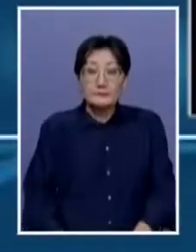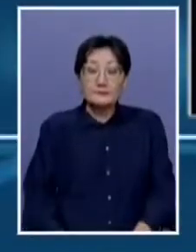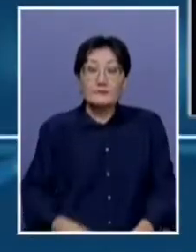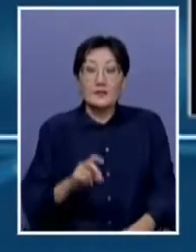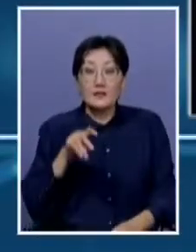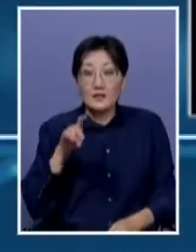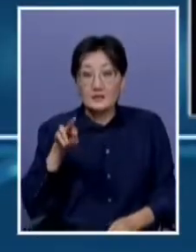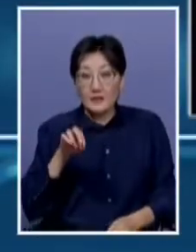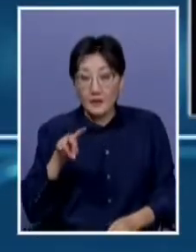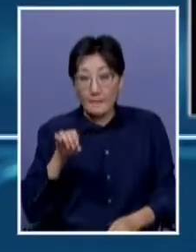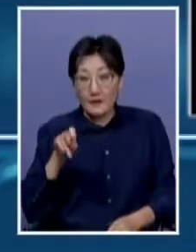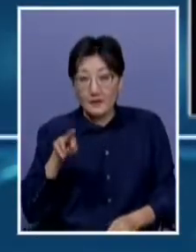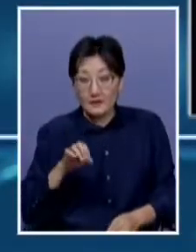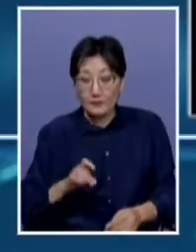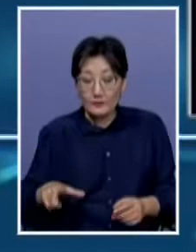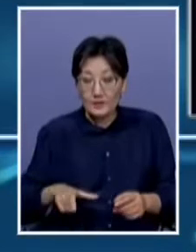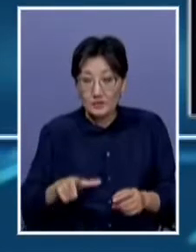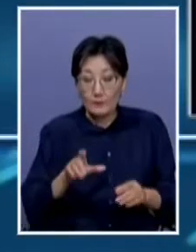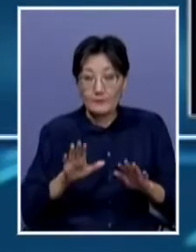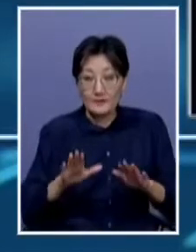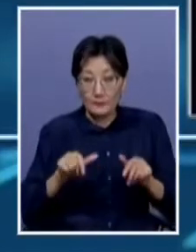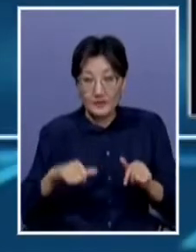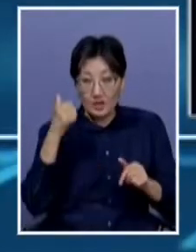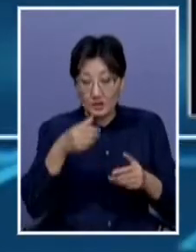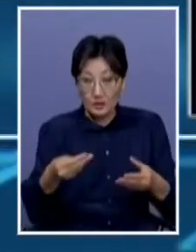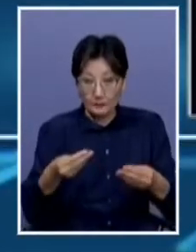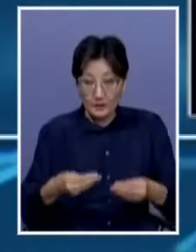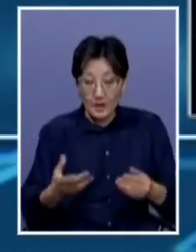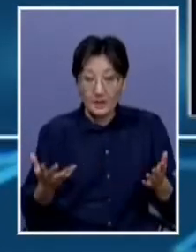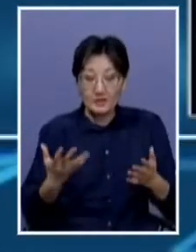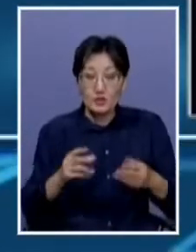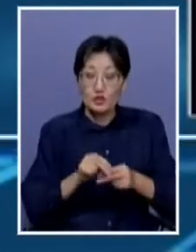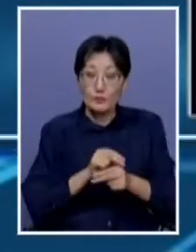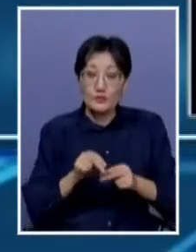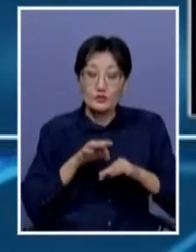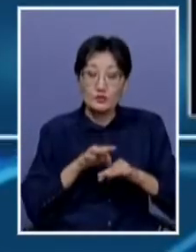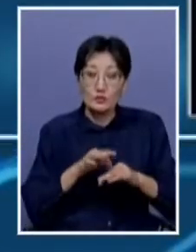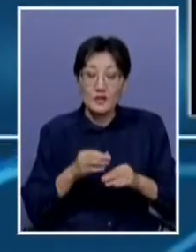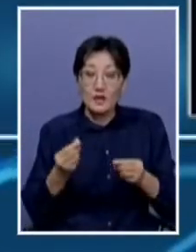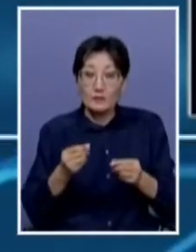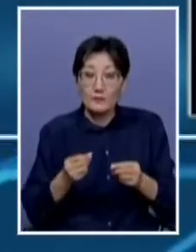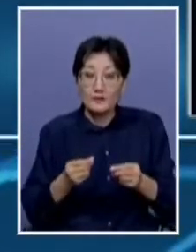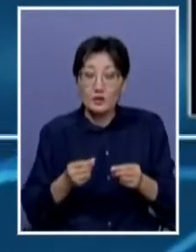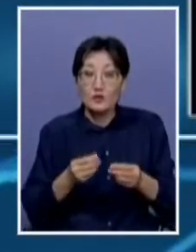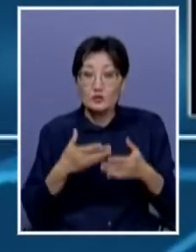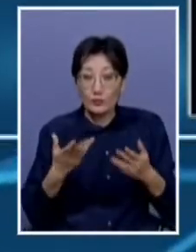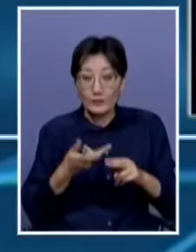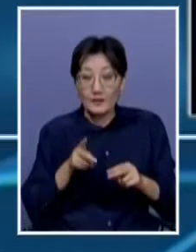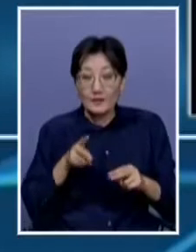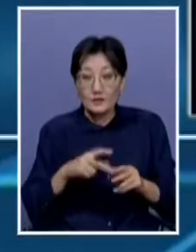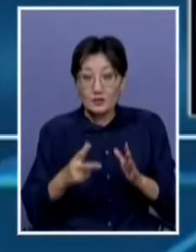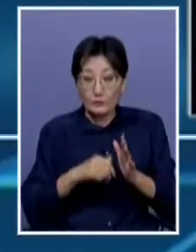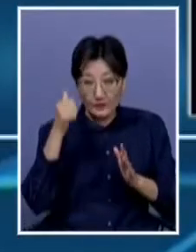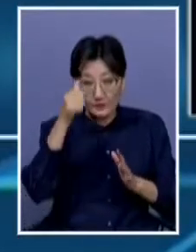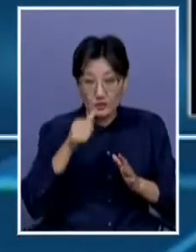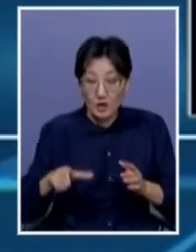Лесная поляна тұрғын үй алабындағы жолдарды бізге тек биыл берді. Сондықтан қандай да бір жөндеу жүргізуге қаражат қарастырылмайды. Ол жерде 2018